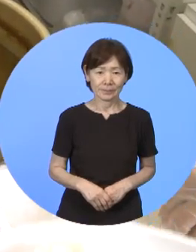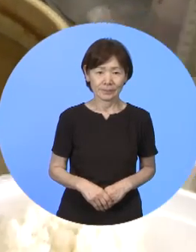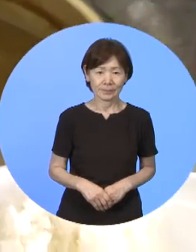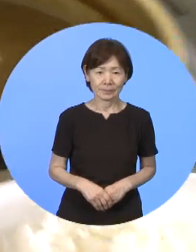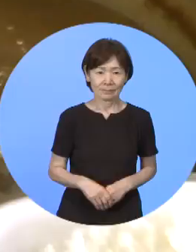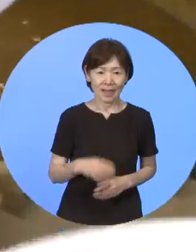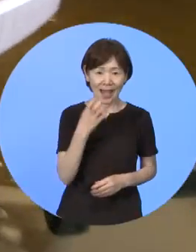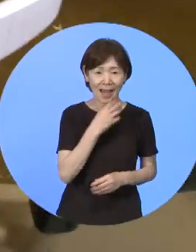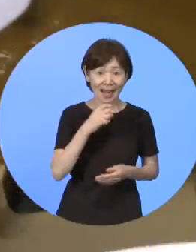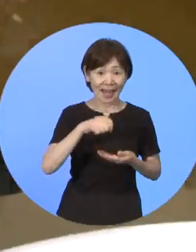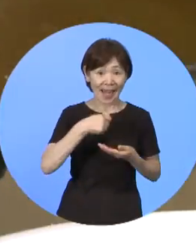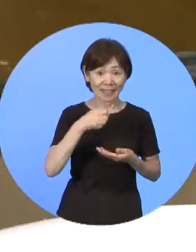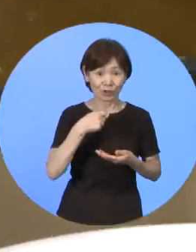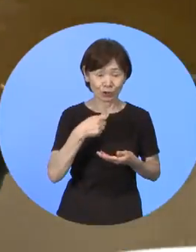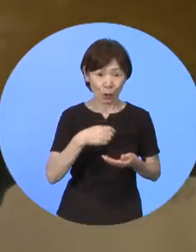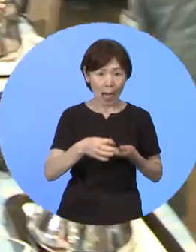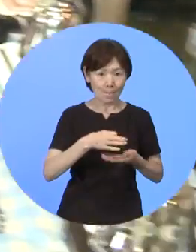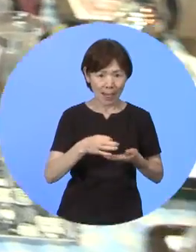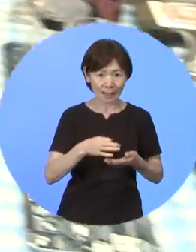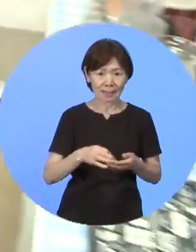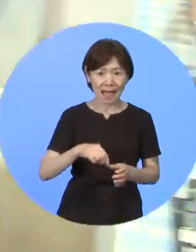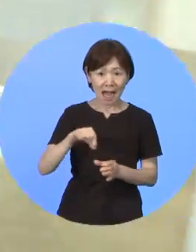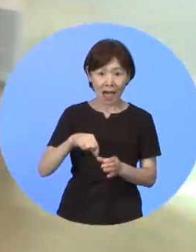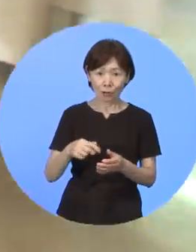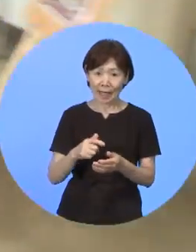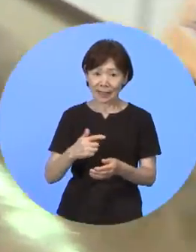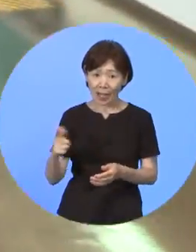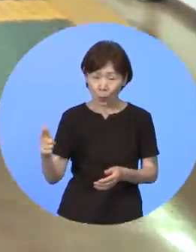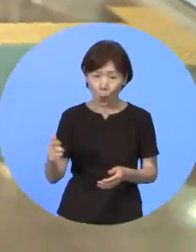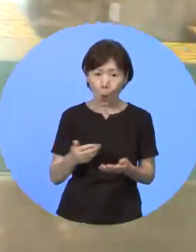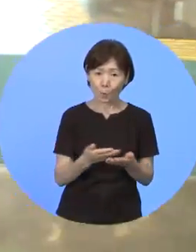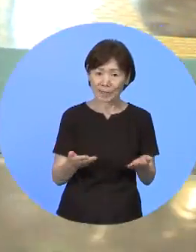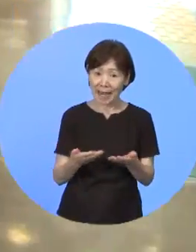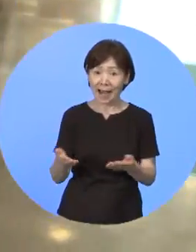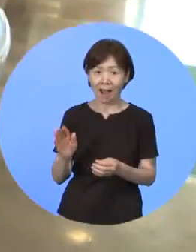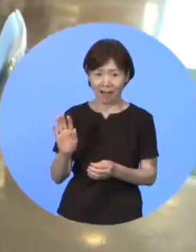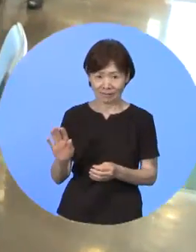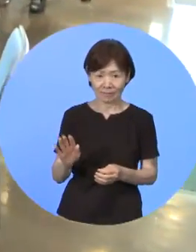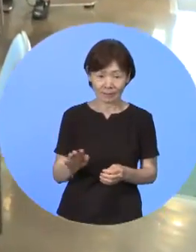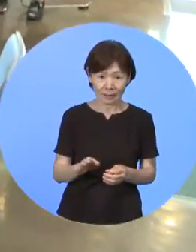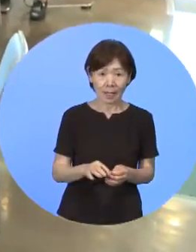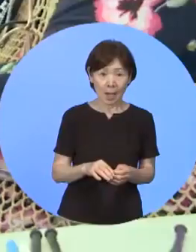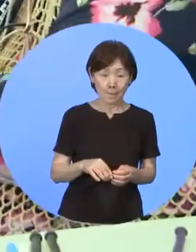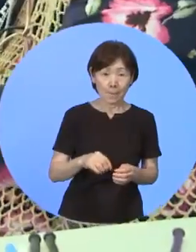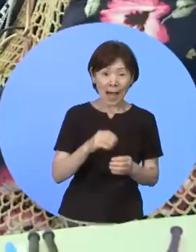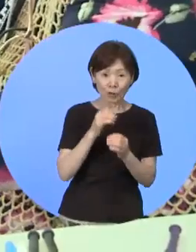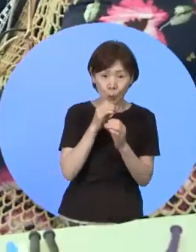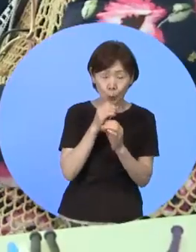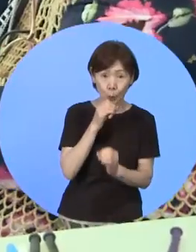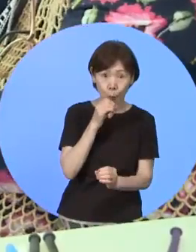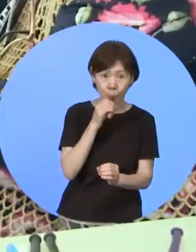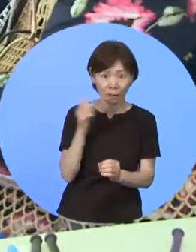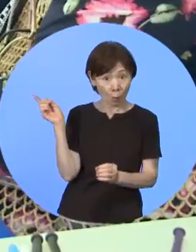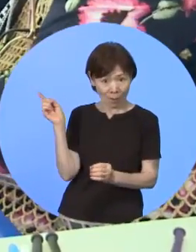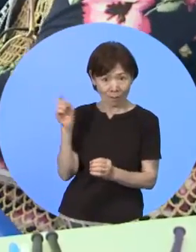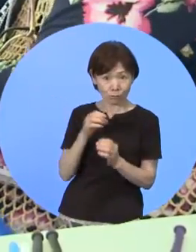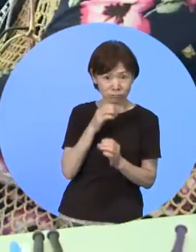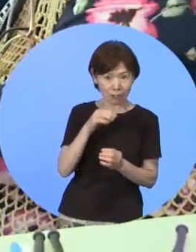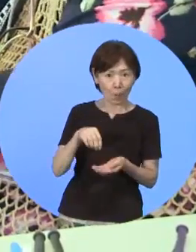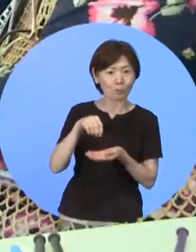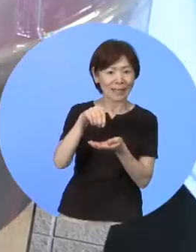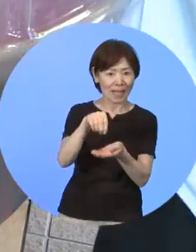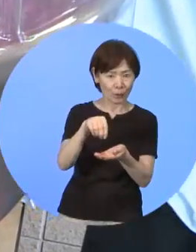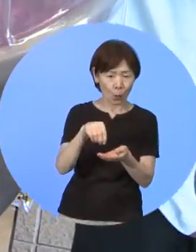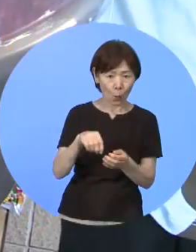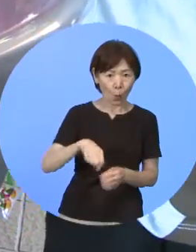このほかカレーライスの販売やオープンカフェなどの飲食コーナーが設けられたり、バルーンアートのプレゼントや